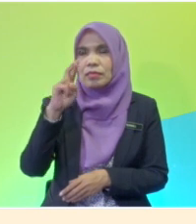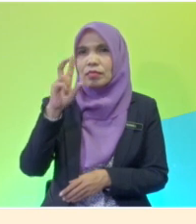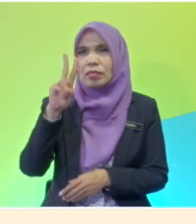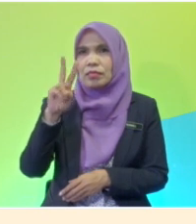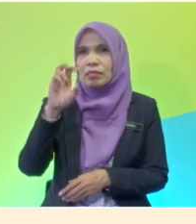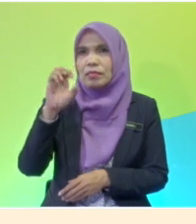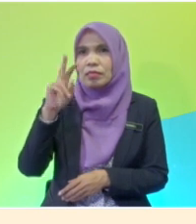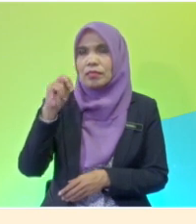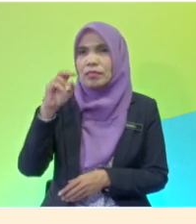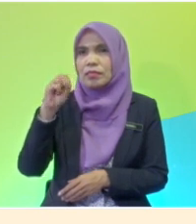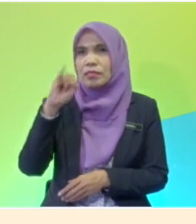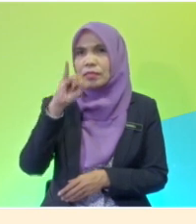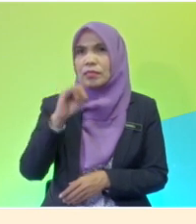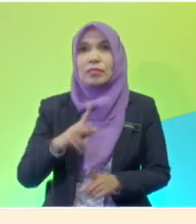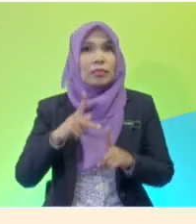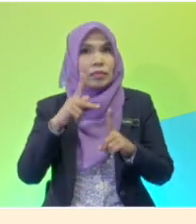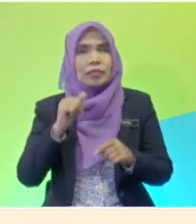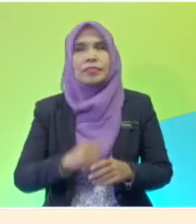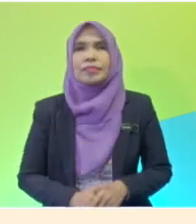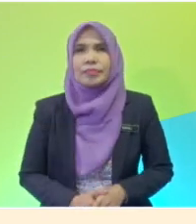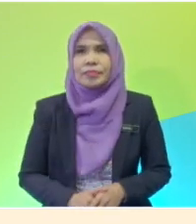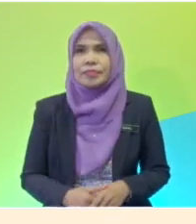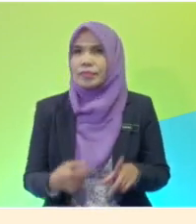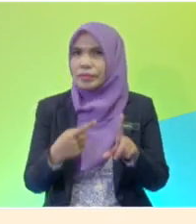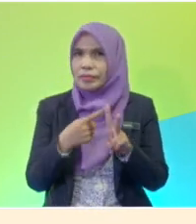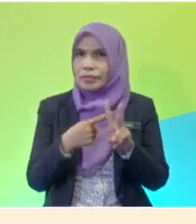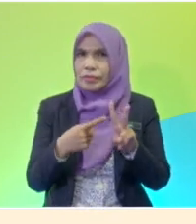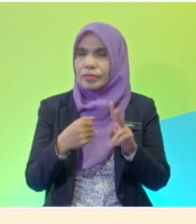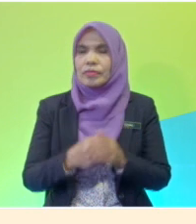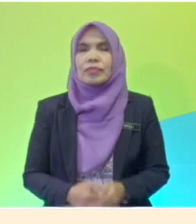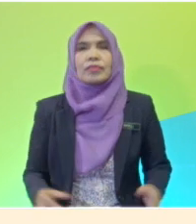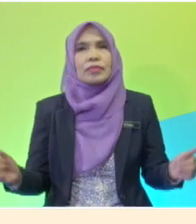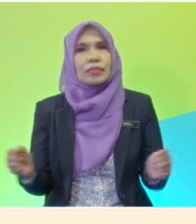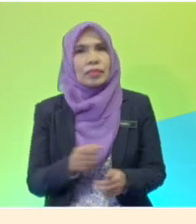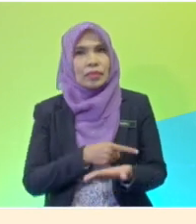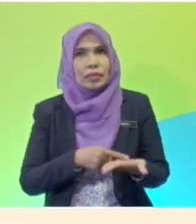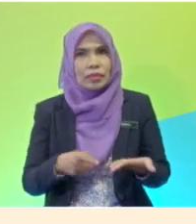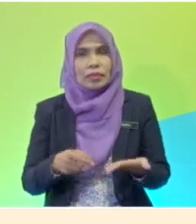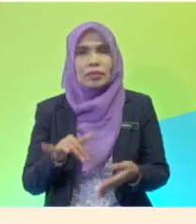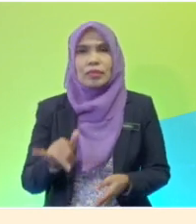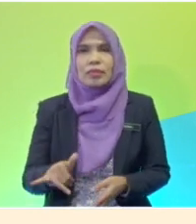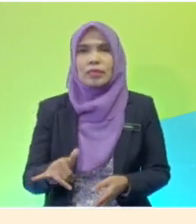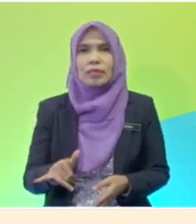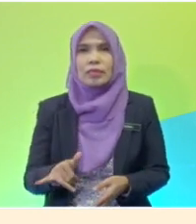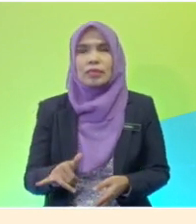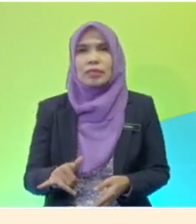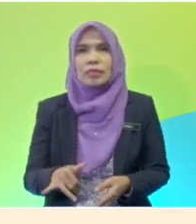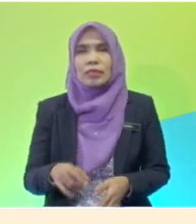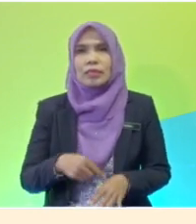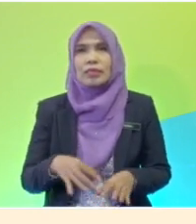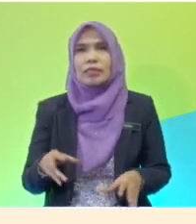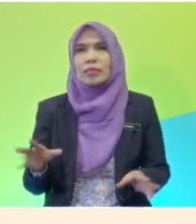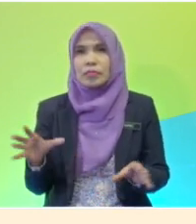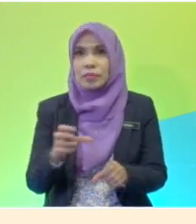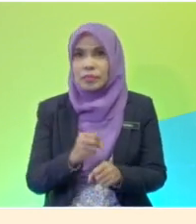oke yang keduanya adalah dengan data yang kita peroleh tersebut kita berikan kepada guru kelas atau